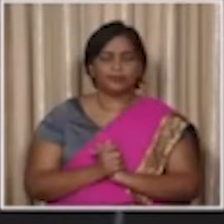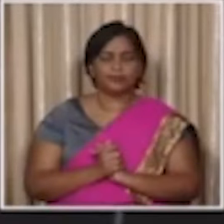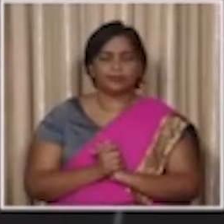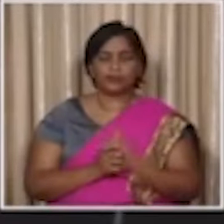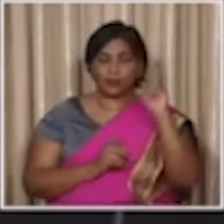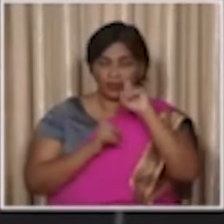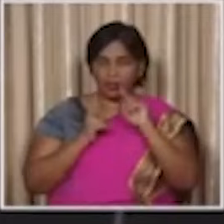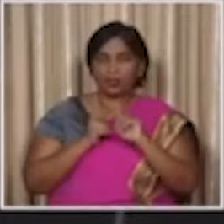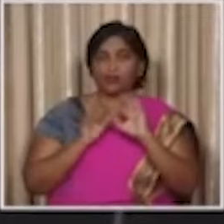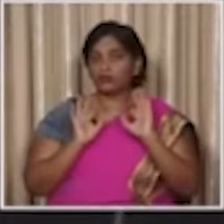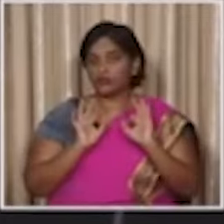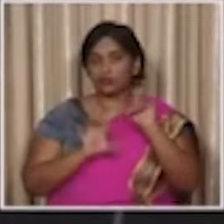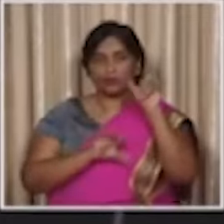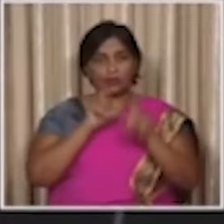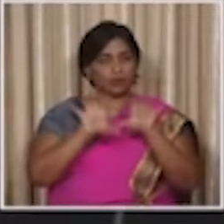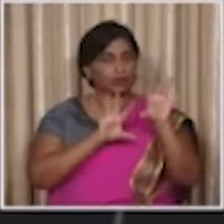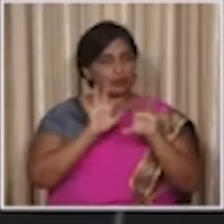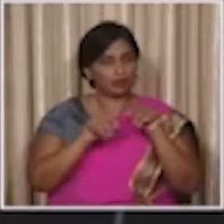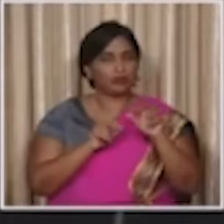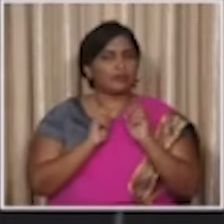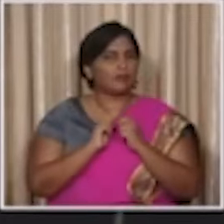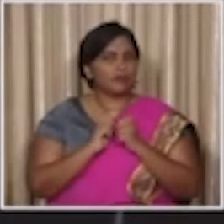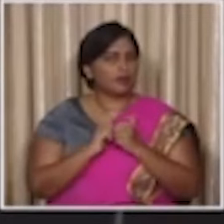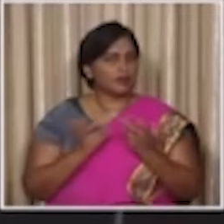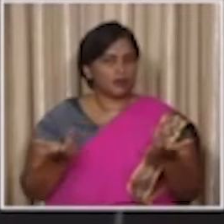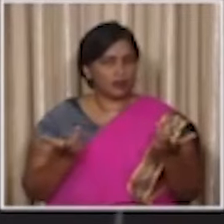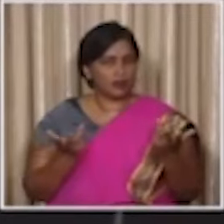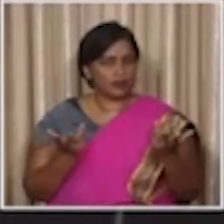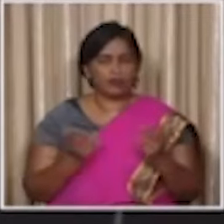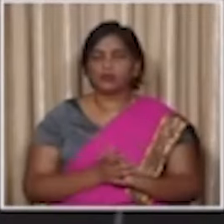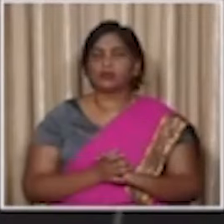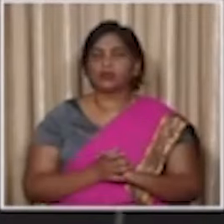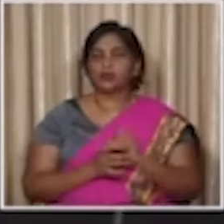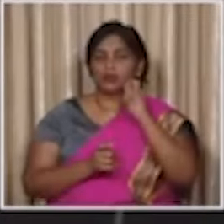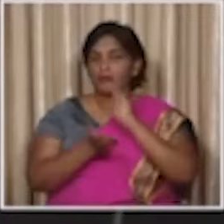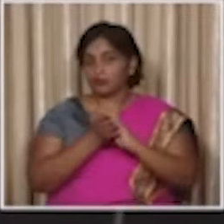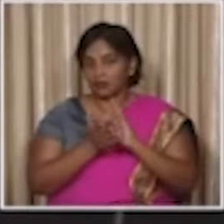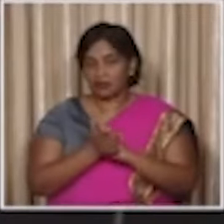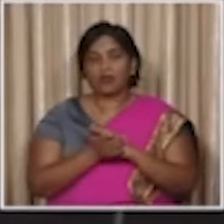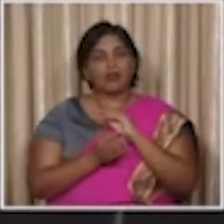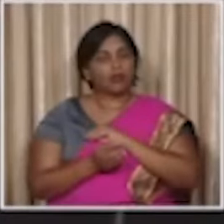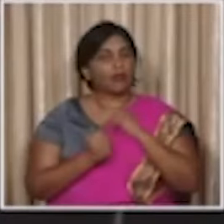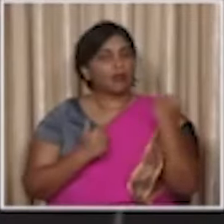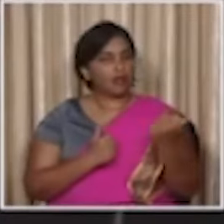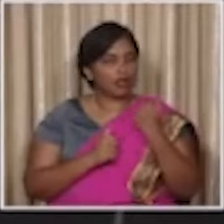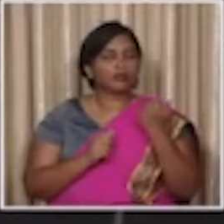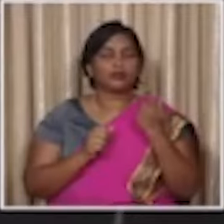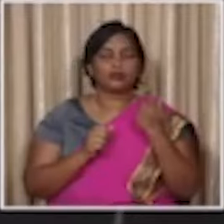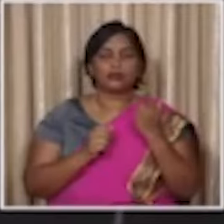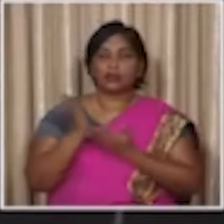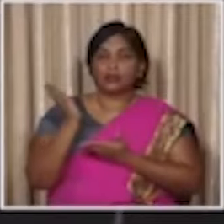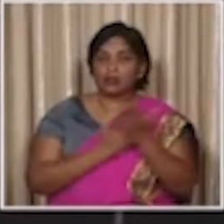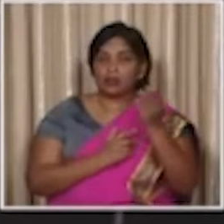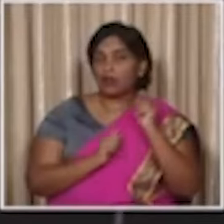පළමු වටේදී සුදුස්සන් තේරීමේදී ඇතු ගැටලු මොනවාද අස්වසම ප්‍රතිලාභ සඳහා අලුතෙන් අයදුම් කළ